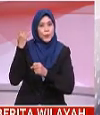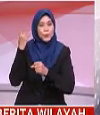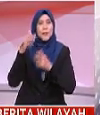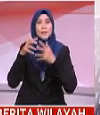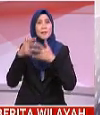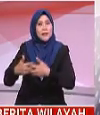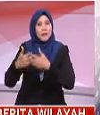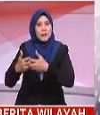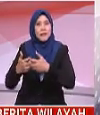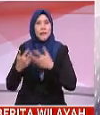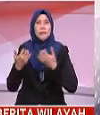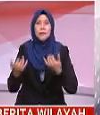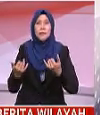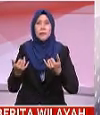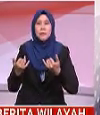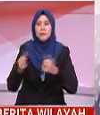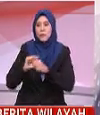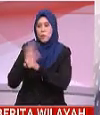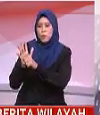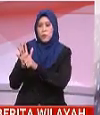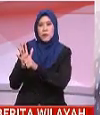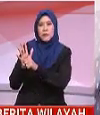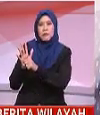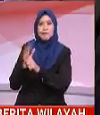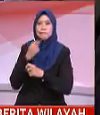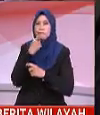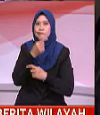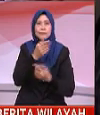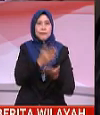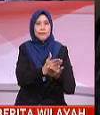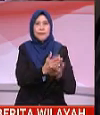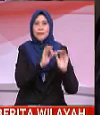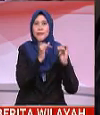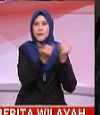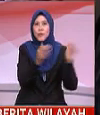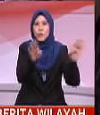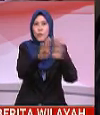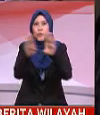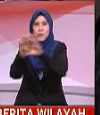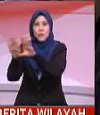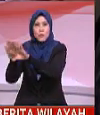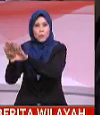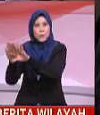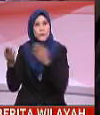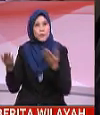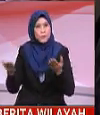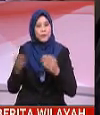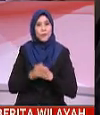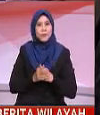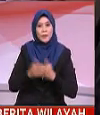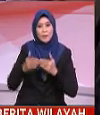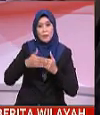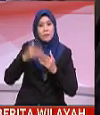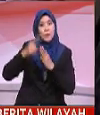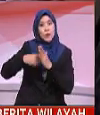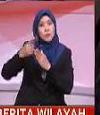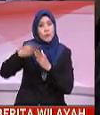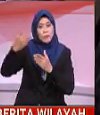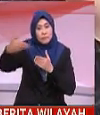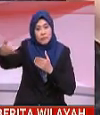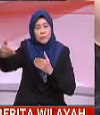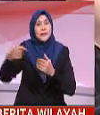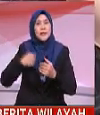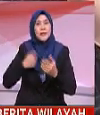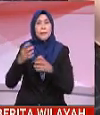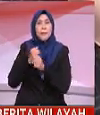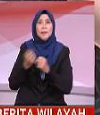COVID kan ni kan terpaksa diberhentikan lah, company tutup. So selepas beberapa bulan saya dapat offer daripada